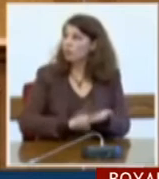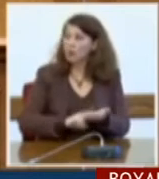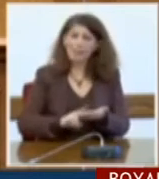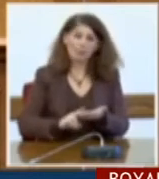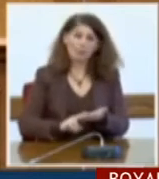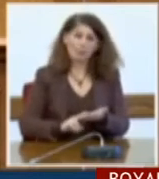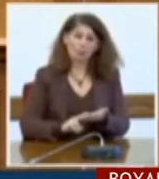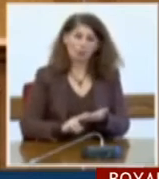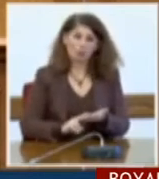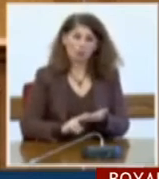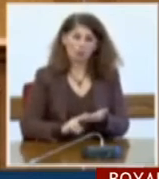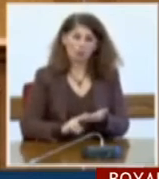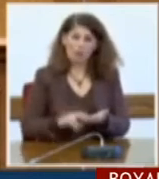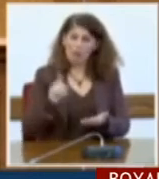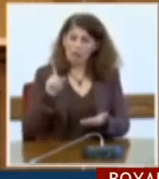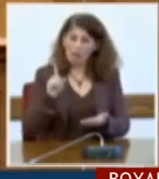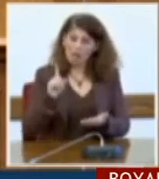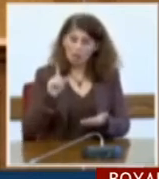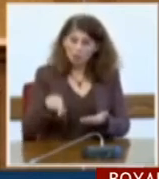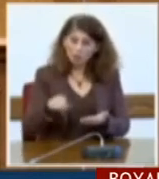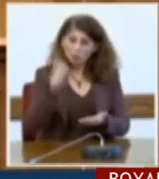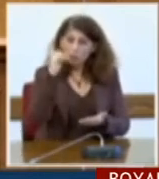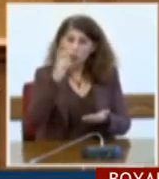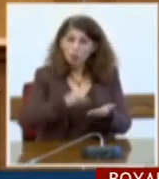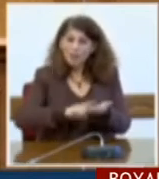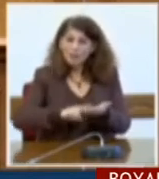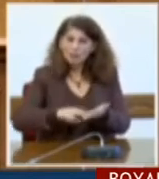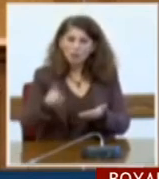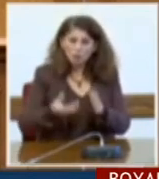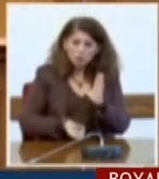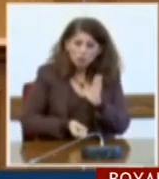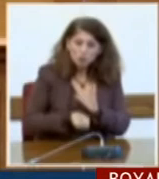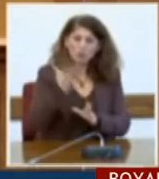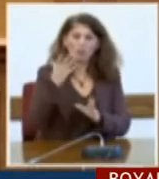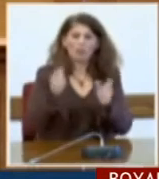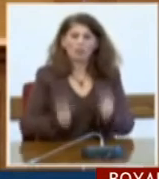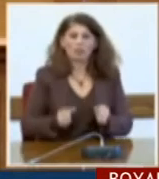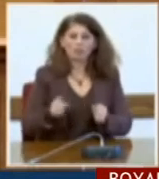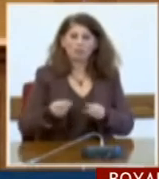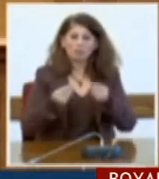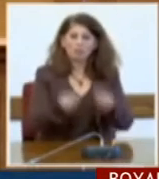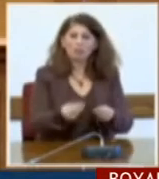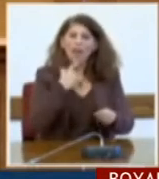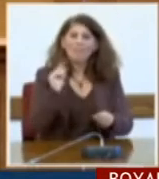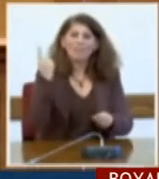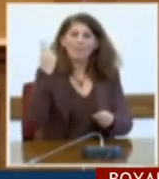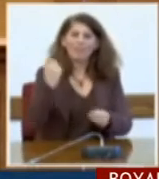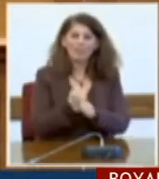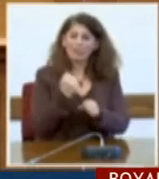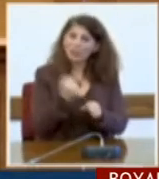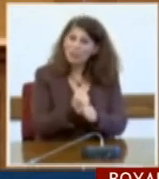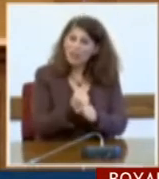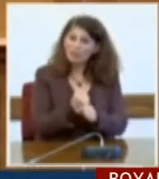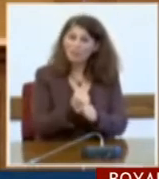το πρώτο ένσημο, έναν καινοτόμο θεσμό που προσφέρει ευκαιρία για δουλειά,